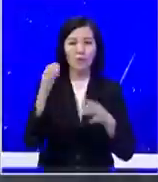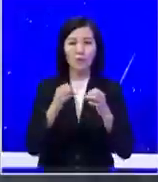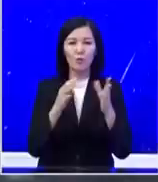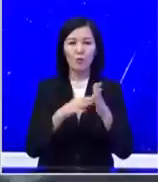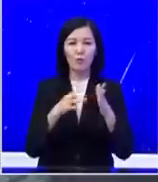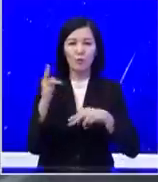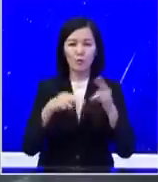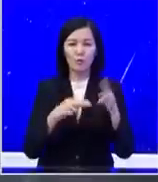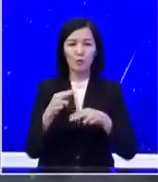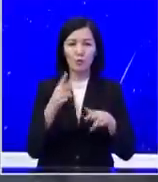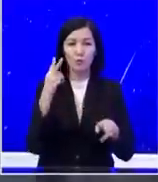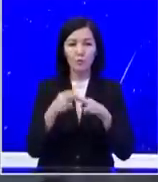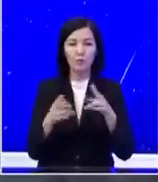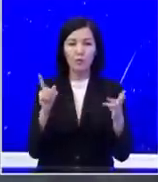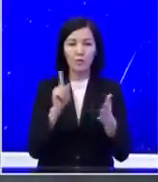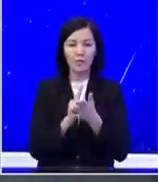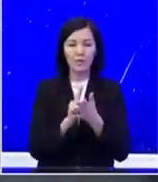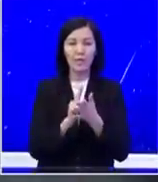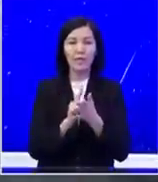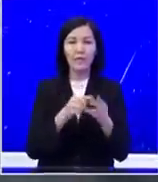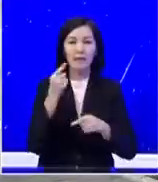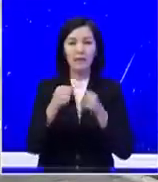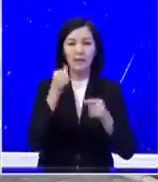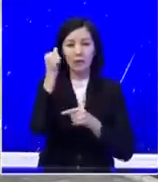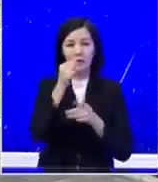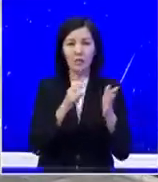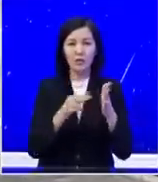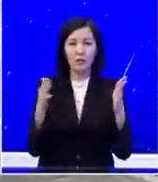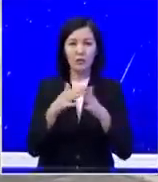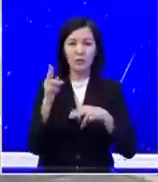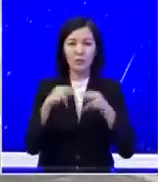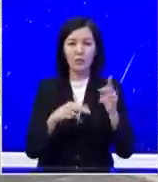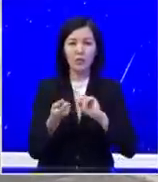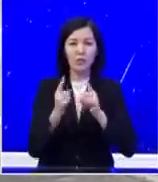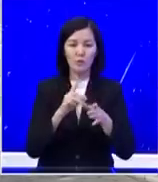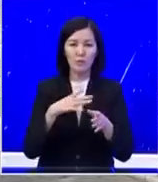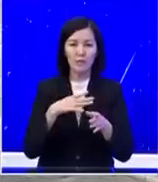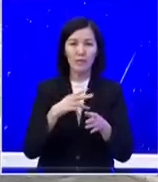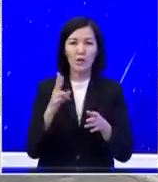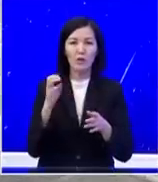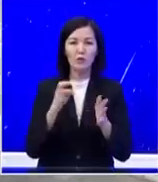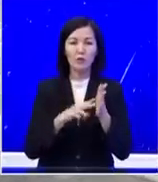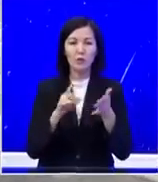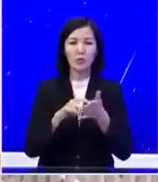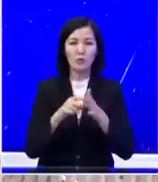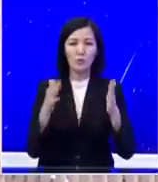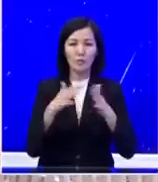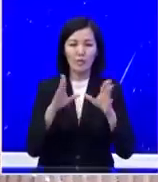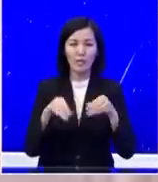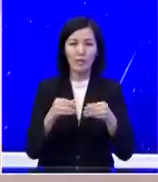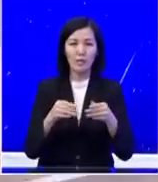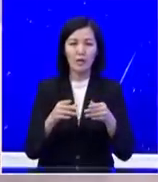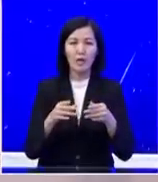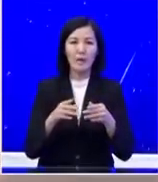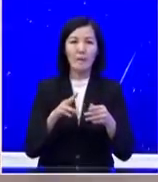үйдің құрылысы да биыл бітуі тиіс. Жоспар бойынша келер жылға 7 үйдің құрылысы ауысады. Демек 307 пәтер беріледі. Үкімет басшысына тұрғын